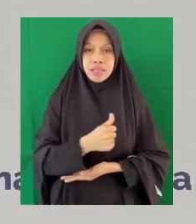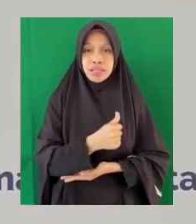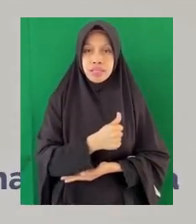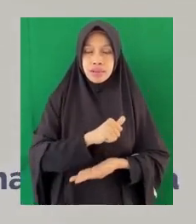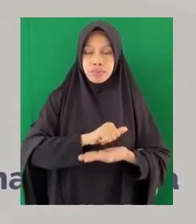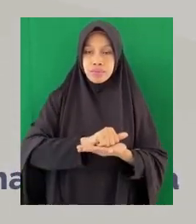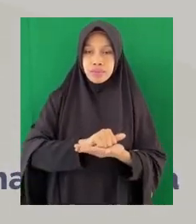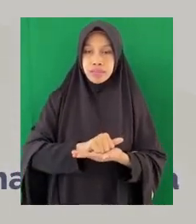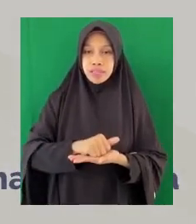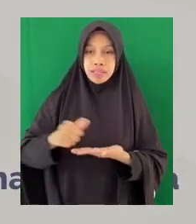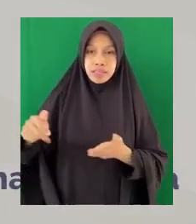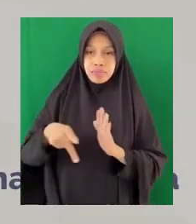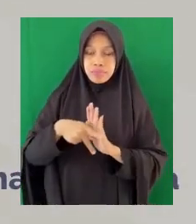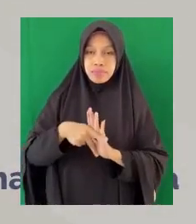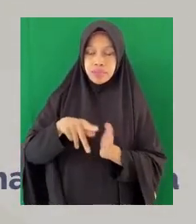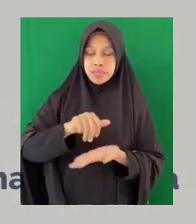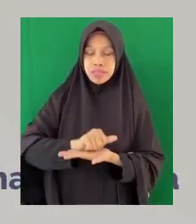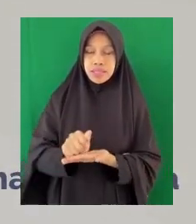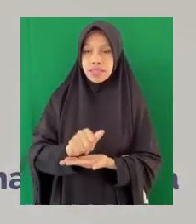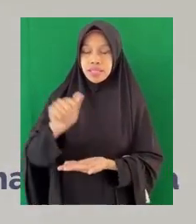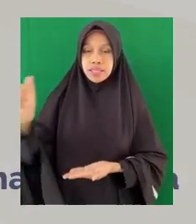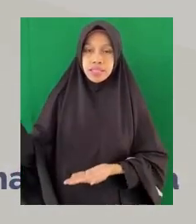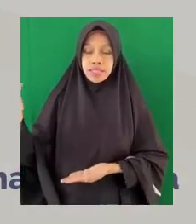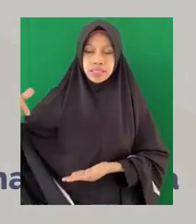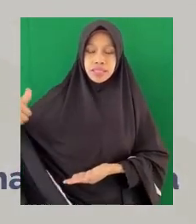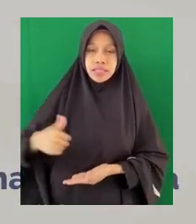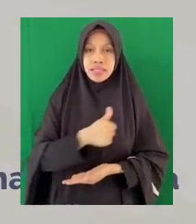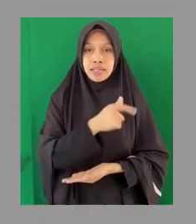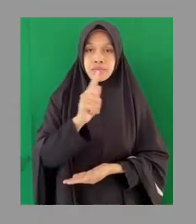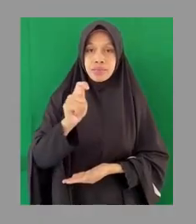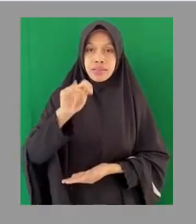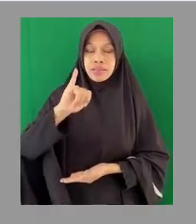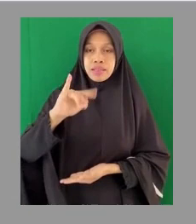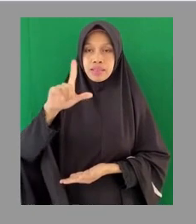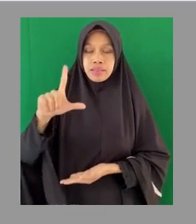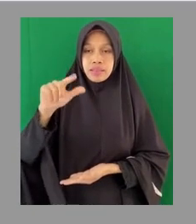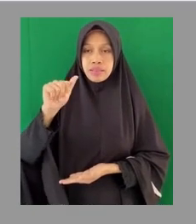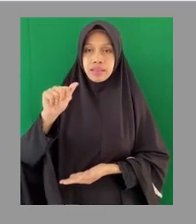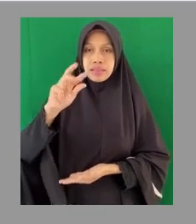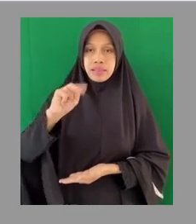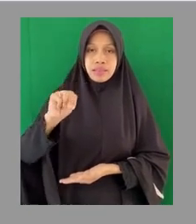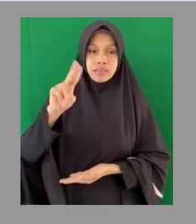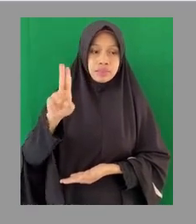dan call center Pengadilan Agama Tilamuta. Terima kasih.